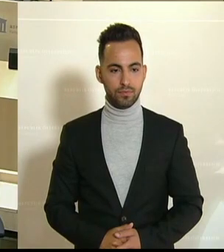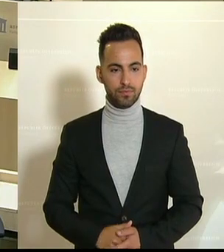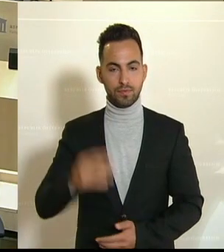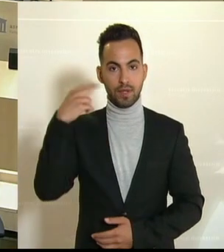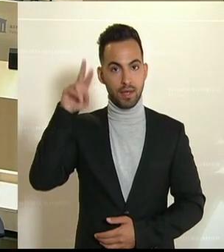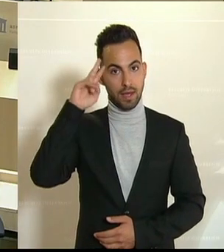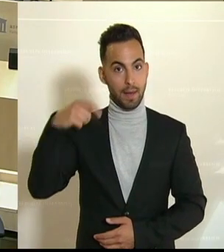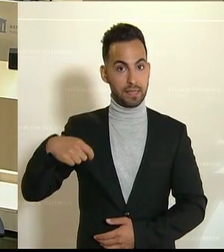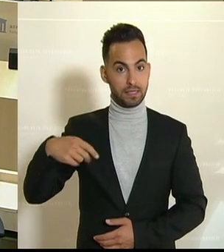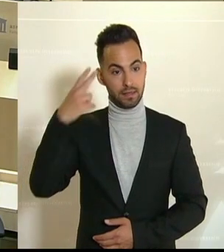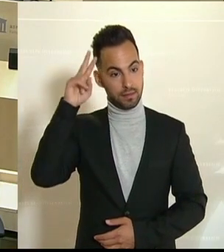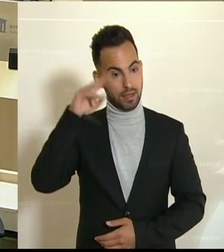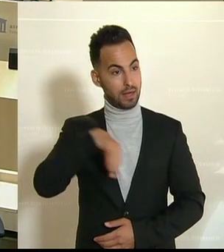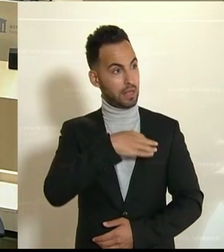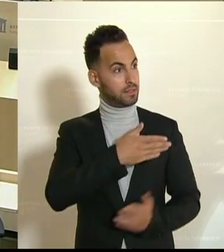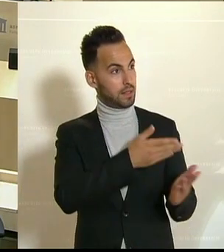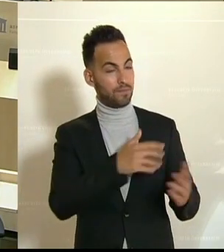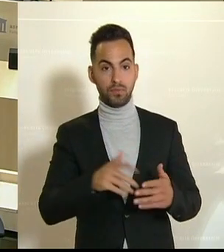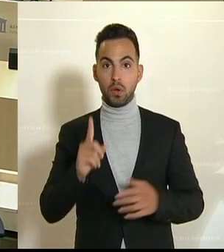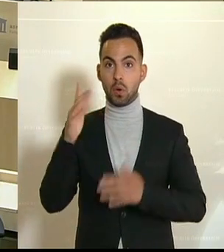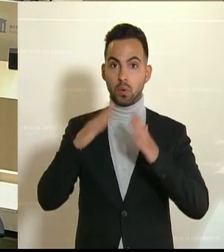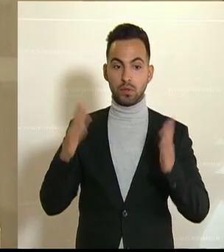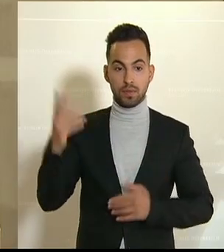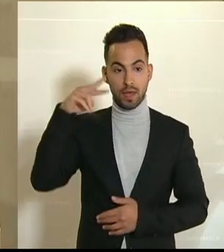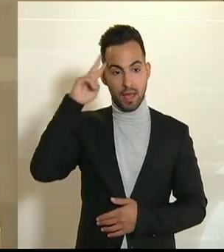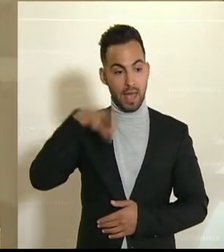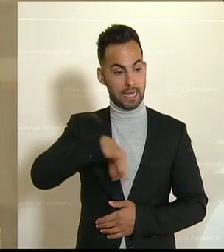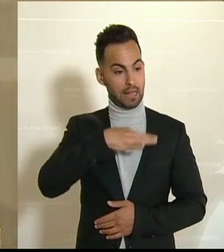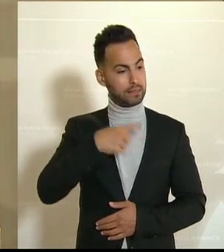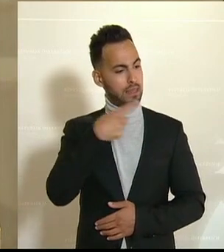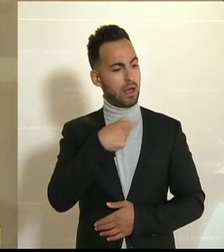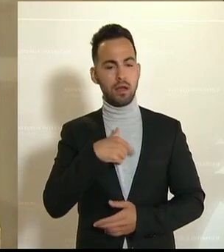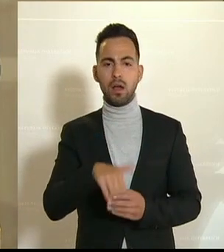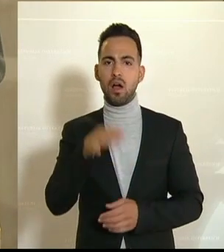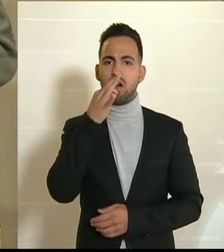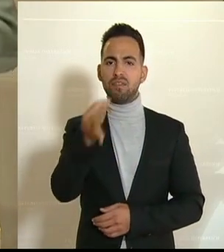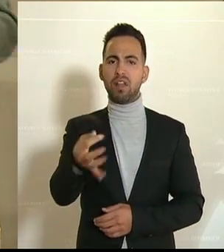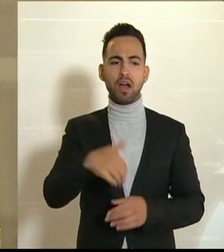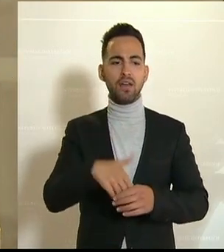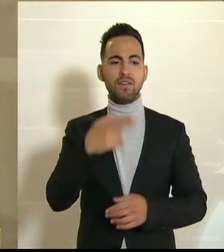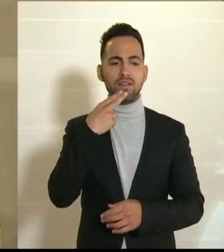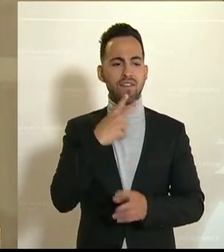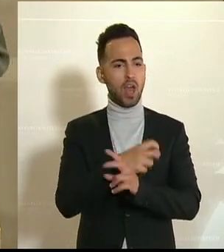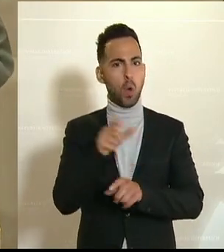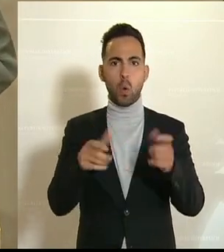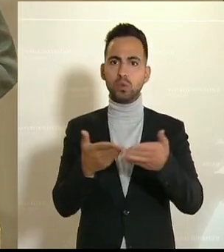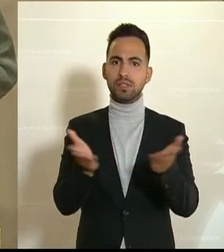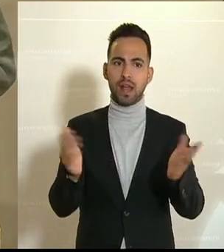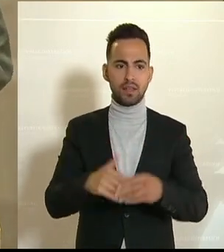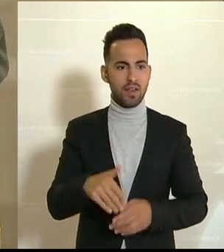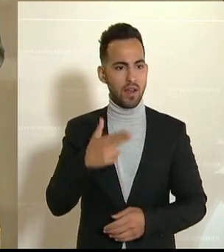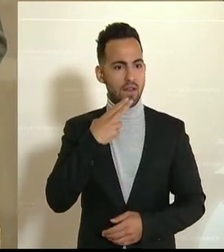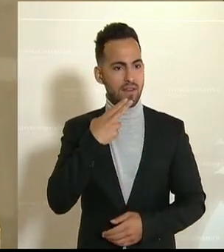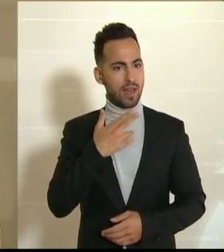Herr Präsident, Herr Kanzler, Hohes Haus. Herr Kanzler, wenn Sie die Frage stellen, wer von den Österreicherinnen und